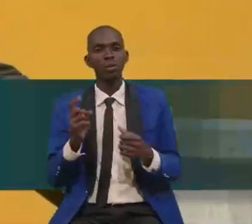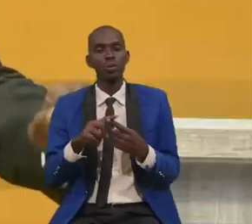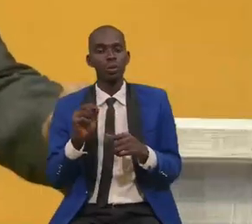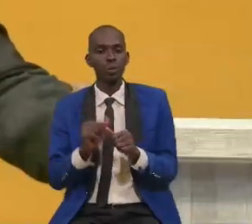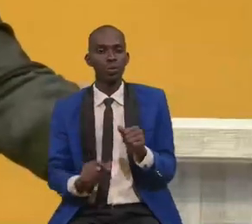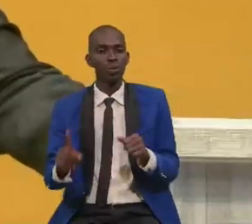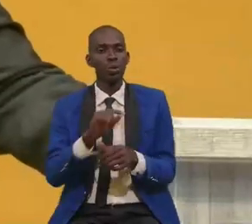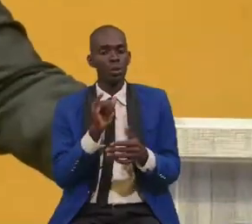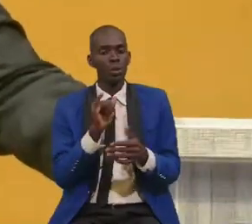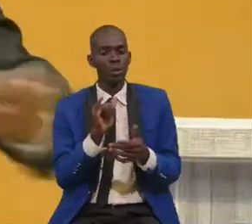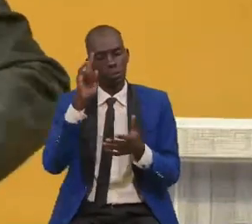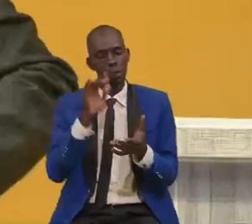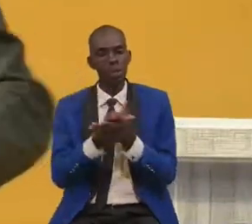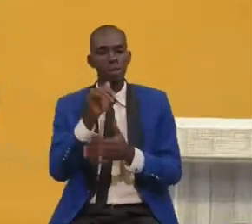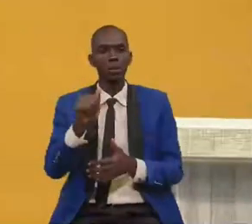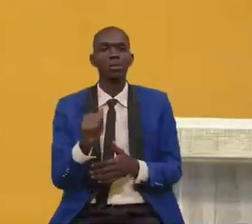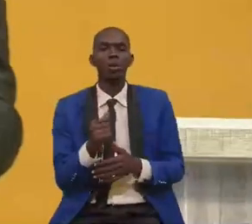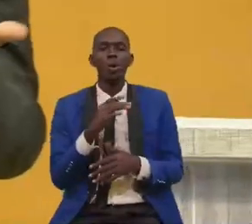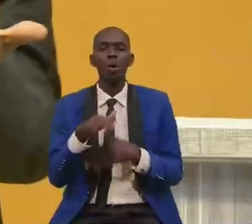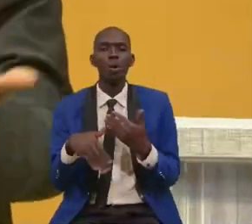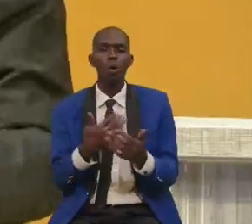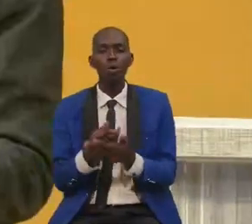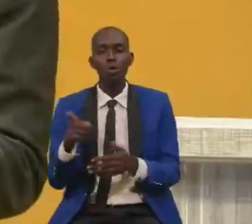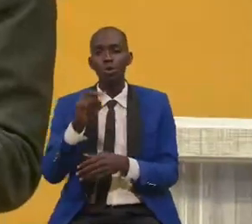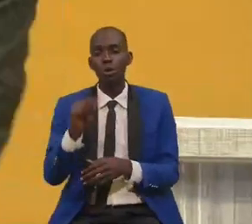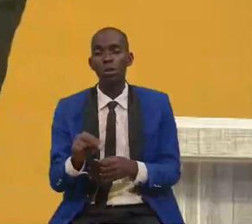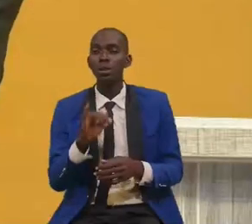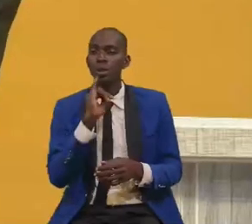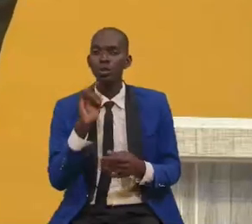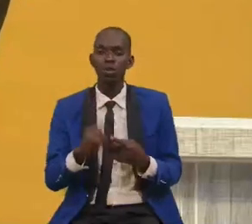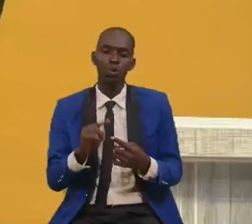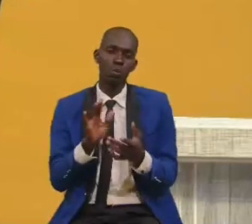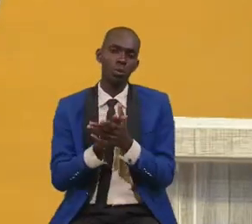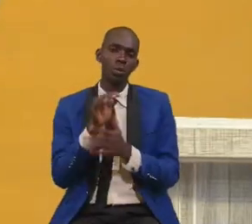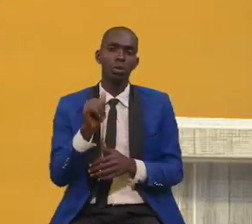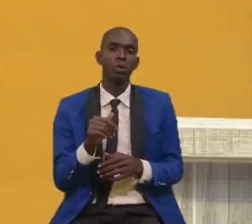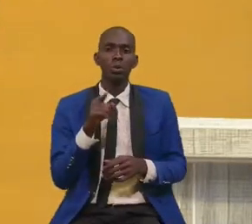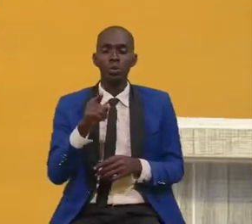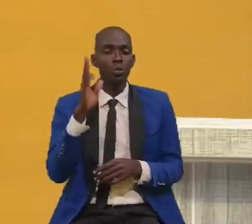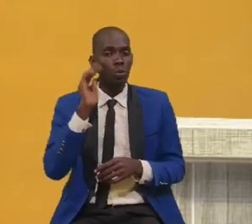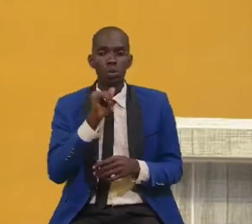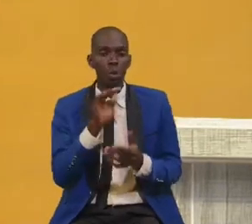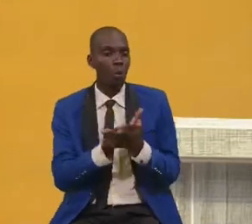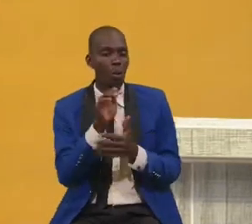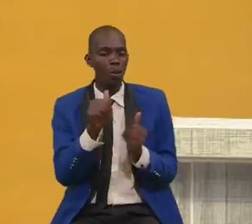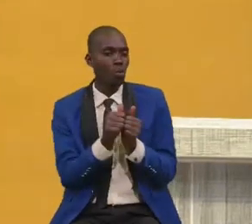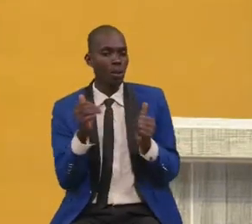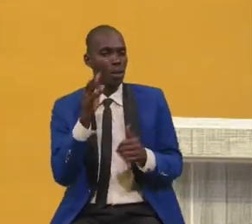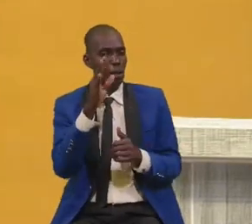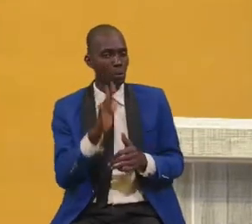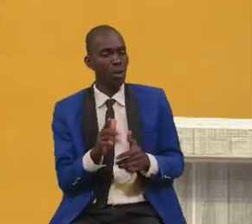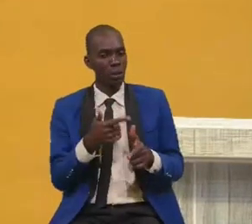quiconque croit. Et ce qu'il doit faire, c'est de croire. Ils ne croiront pas sans prédication. Alors je dois aller vers